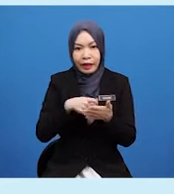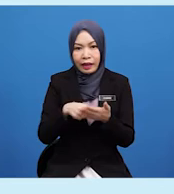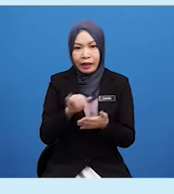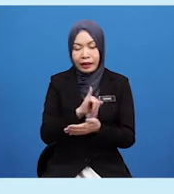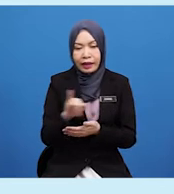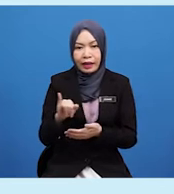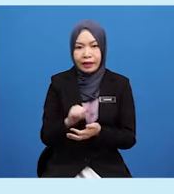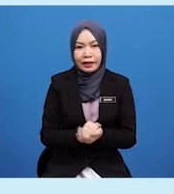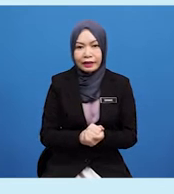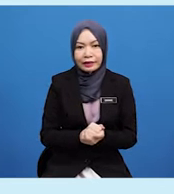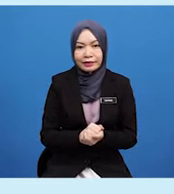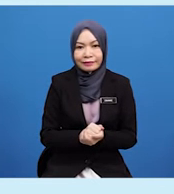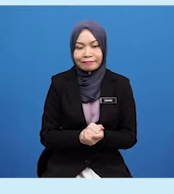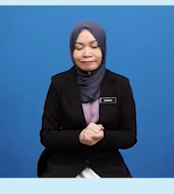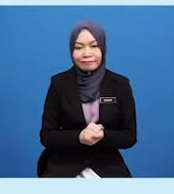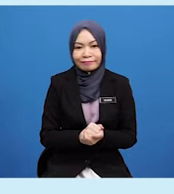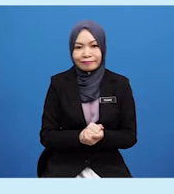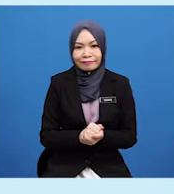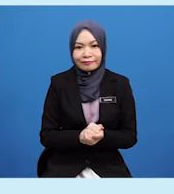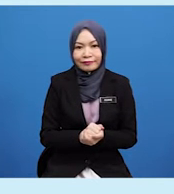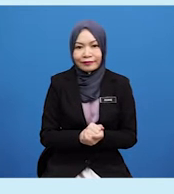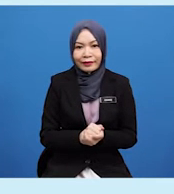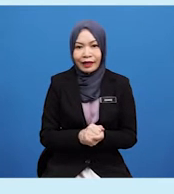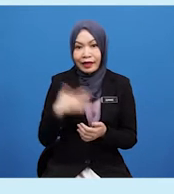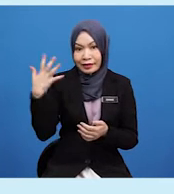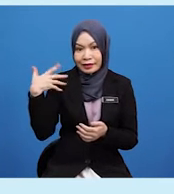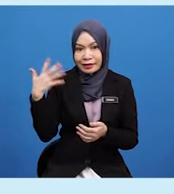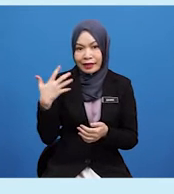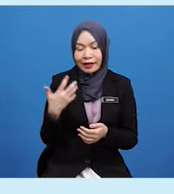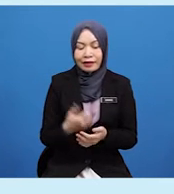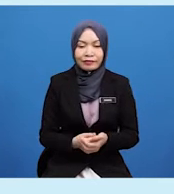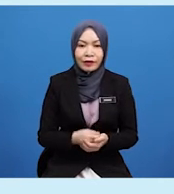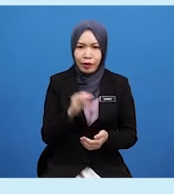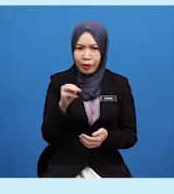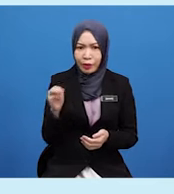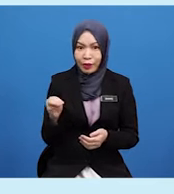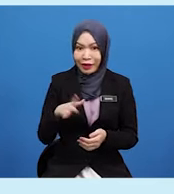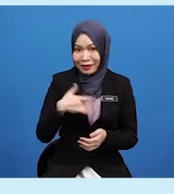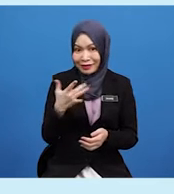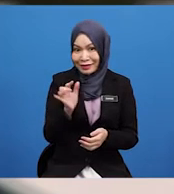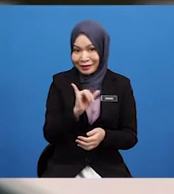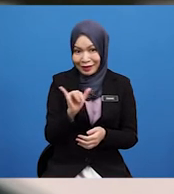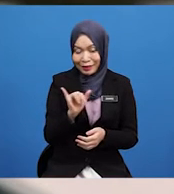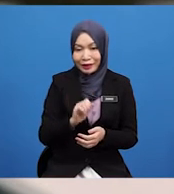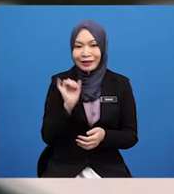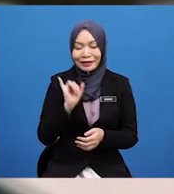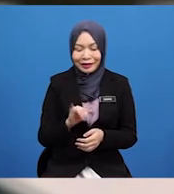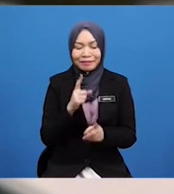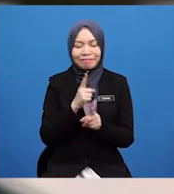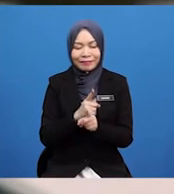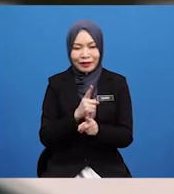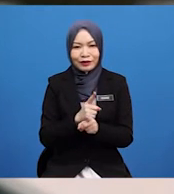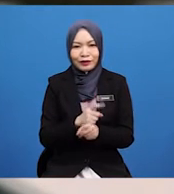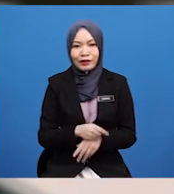Adakah murid-murid mempunyai pendapat yang sama bagus siapa sih ngucapkan Apakah